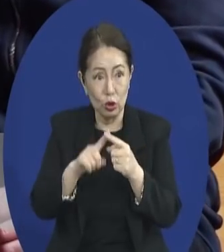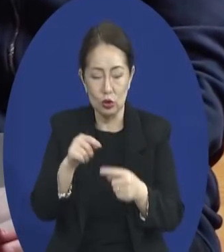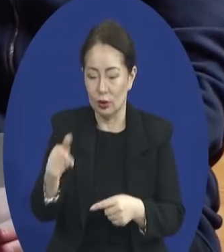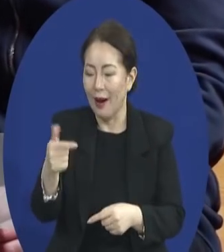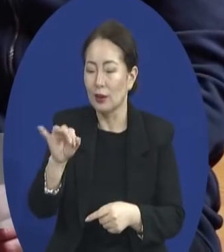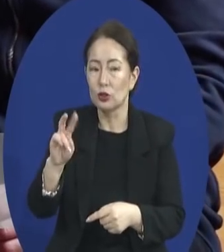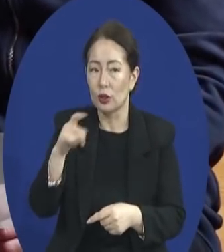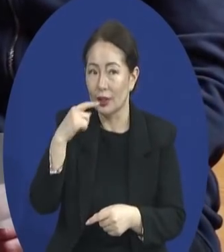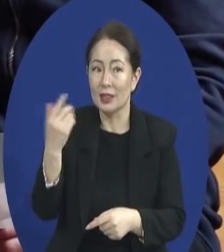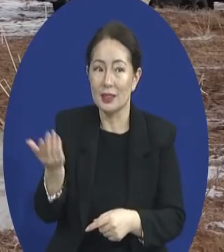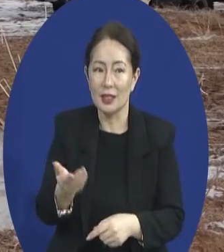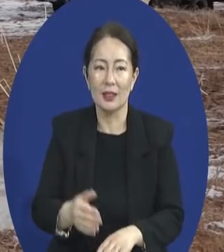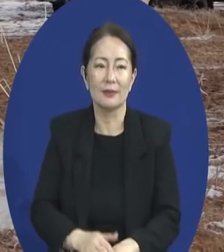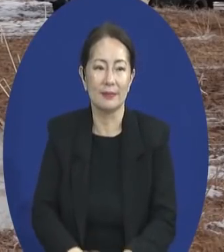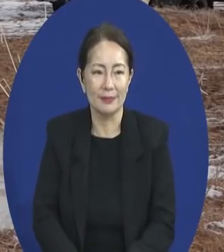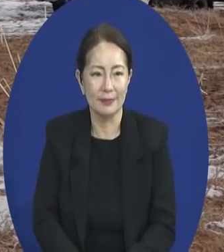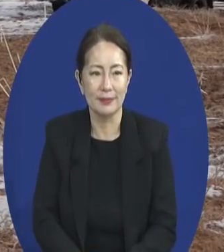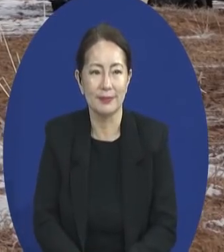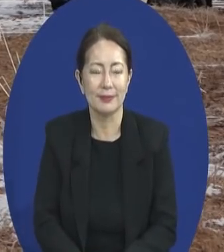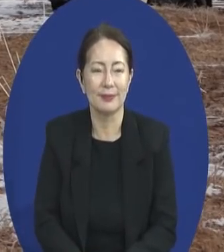Ганзэрэг хэлж байна.